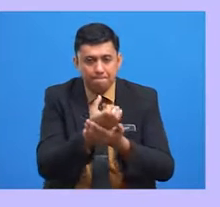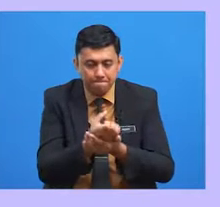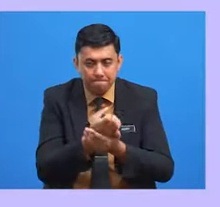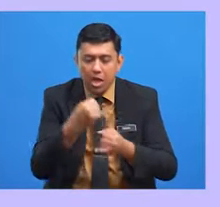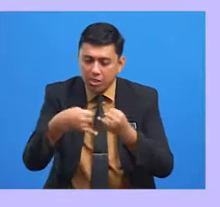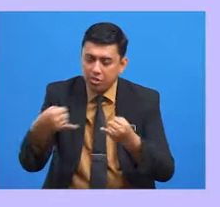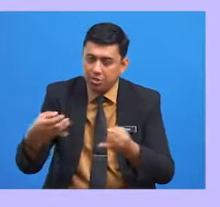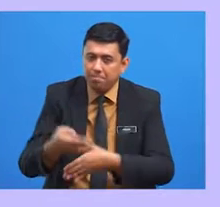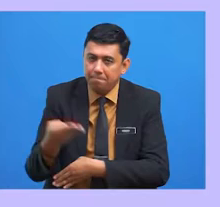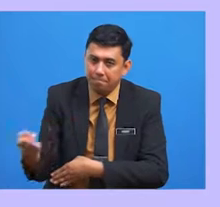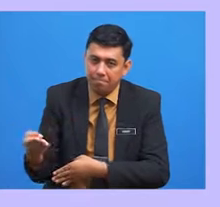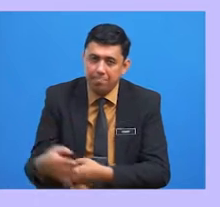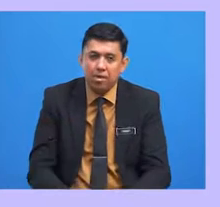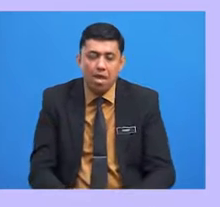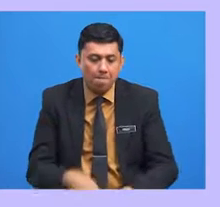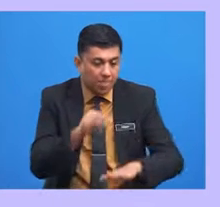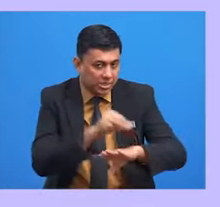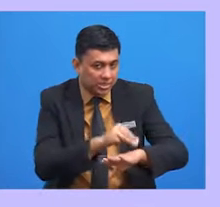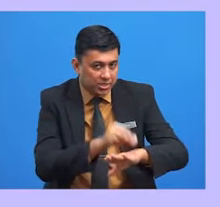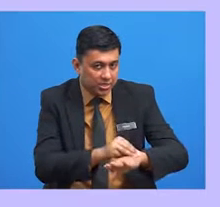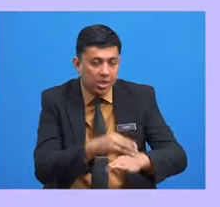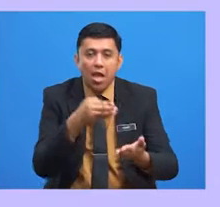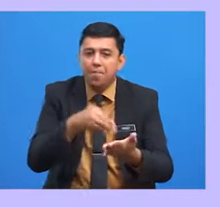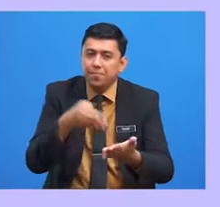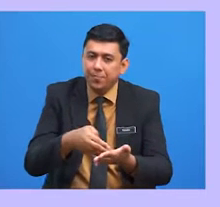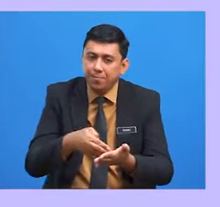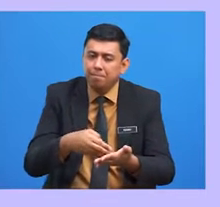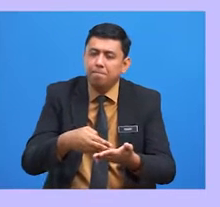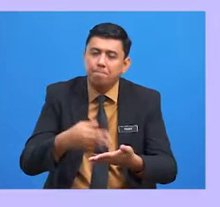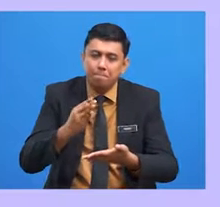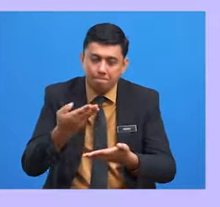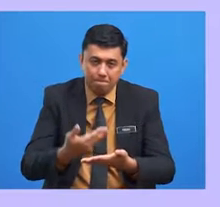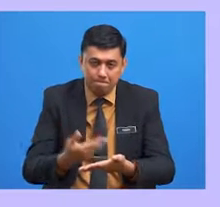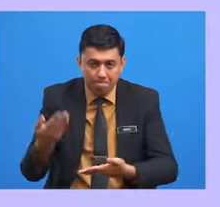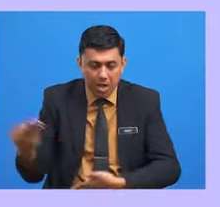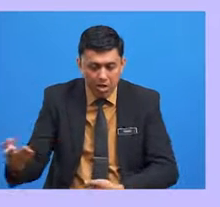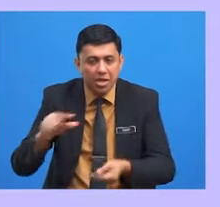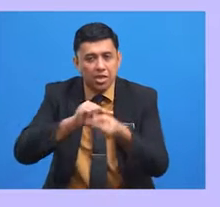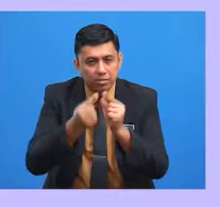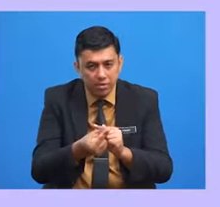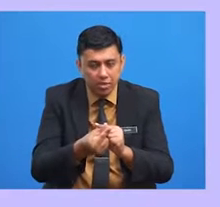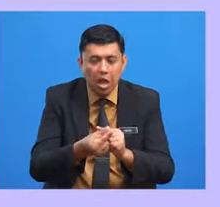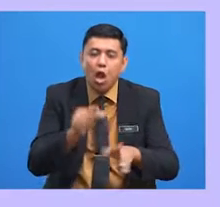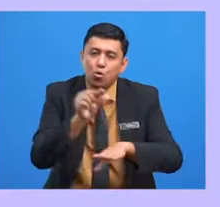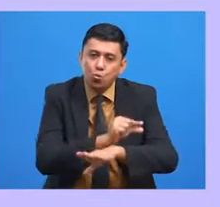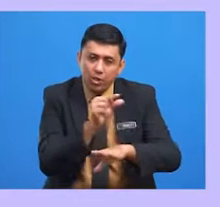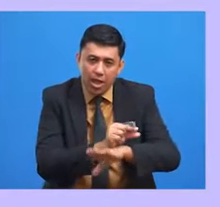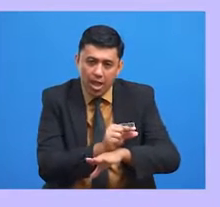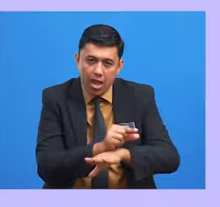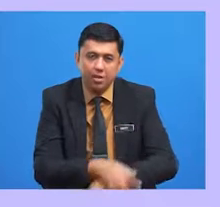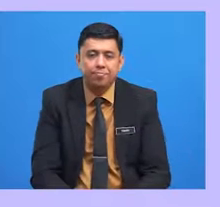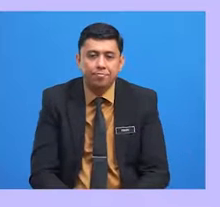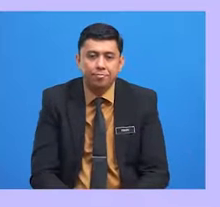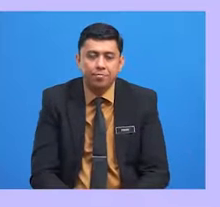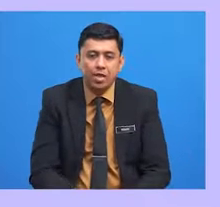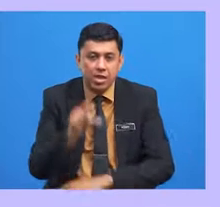barang, faktor jangka masa, bilangan barang pengganti, bilangan kegunaan, nisbah perbelanjaan